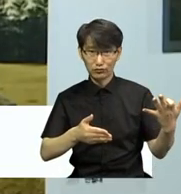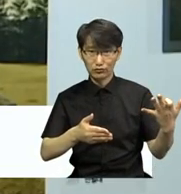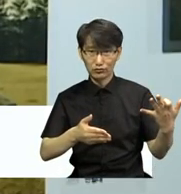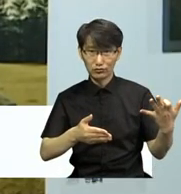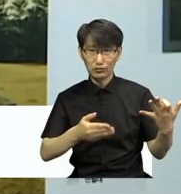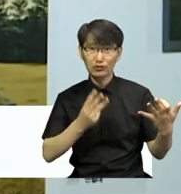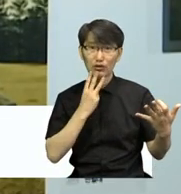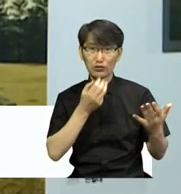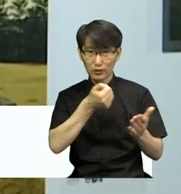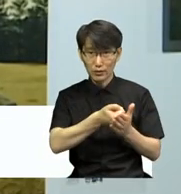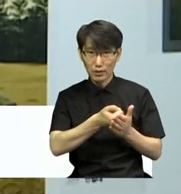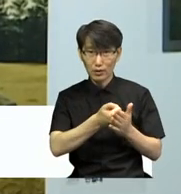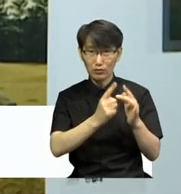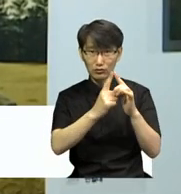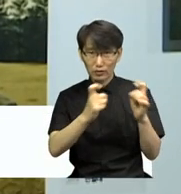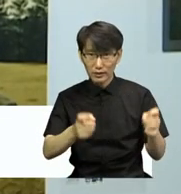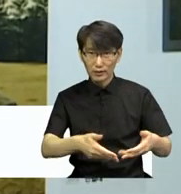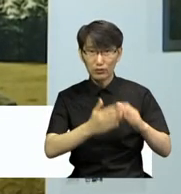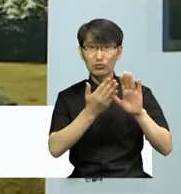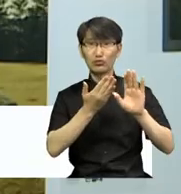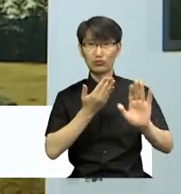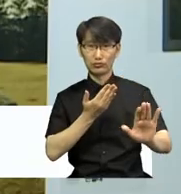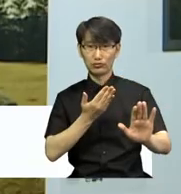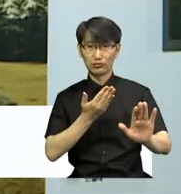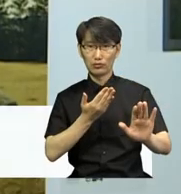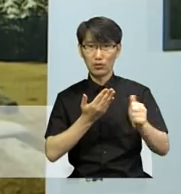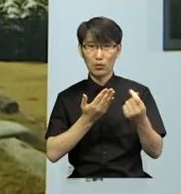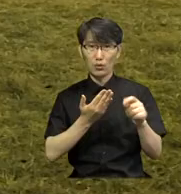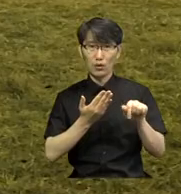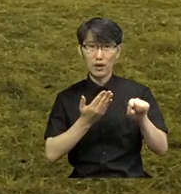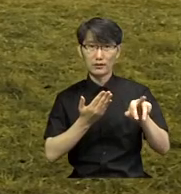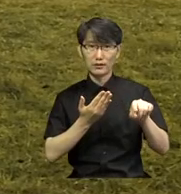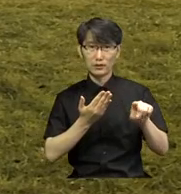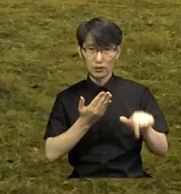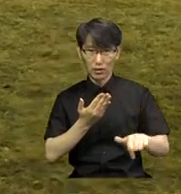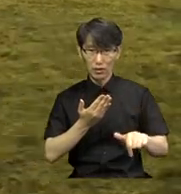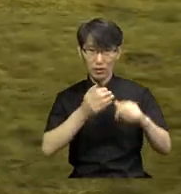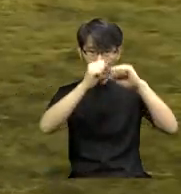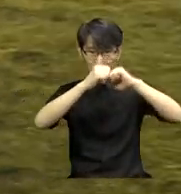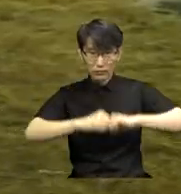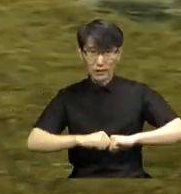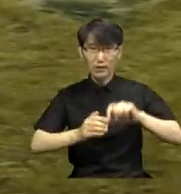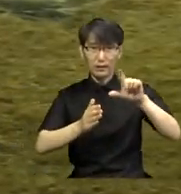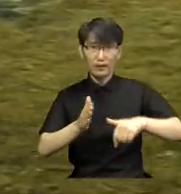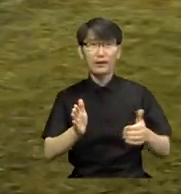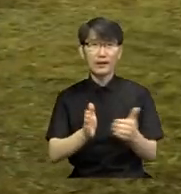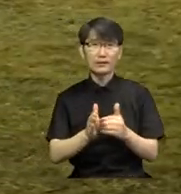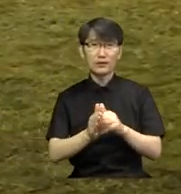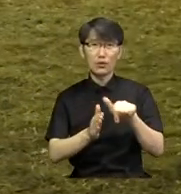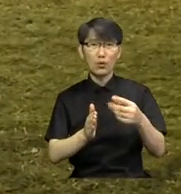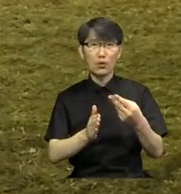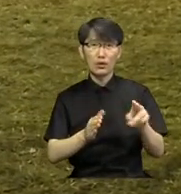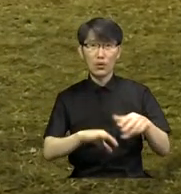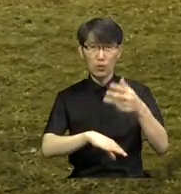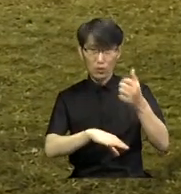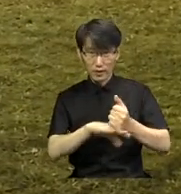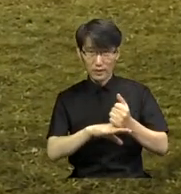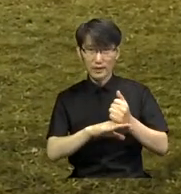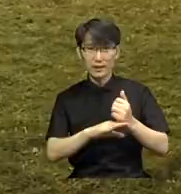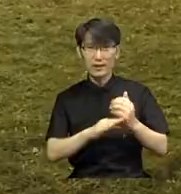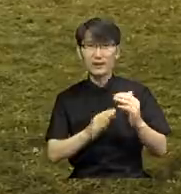정하고 궁궐을 창건한 일에 홍건적의 침입으로 소실될 때까지 고려 왕 의 주된